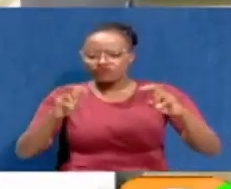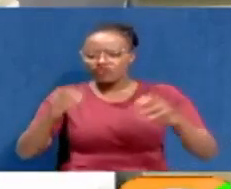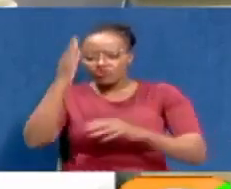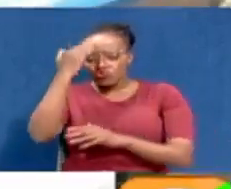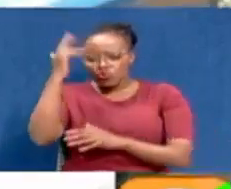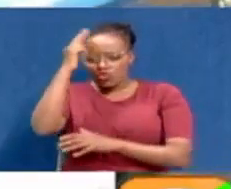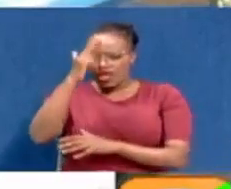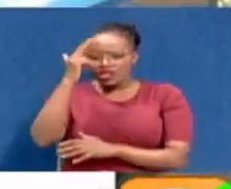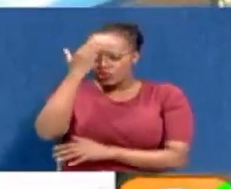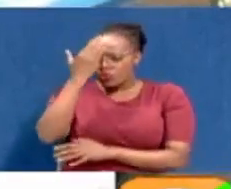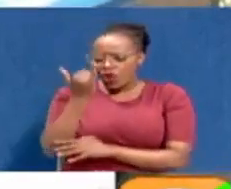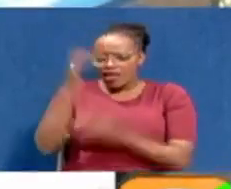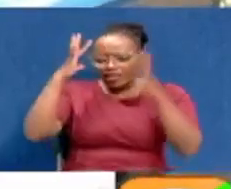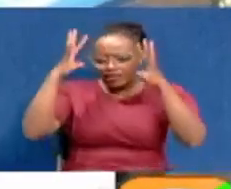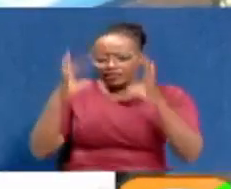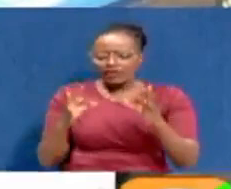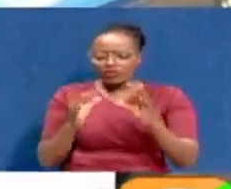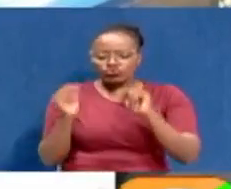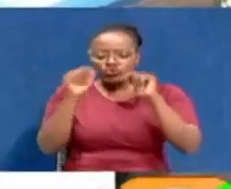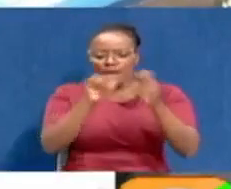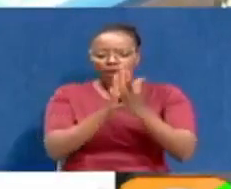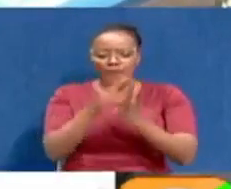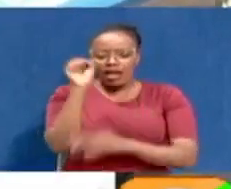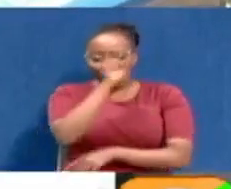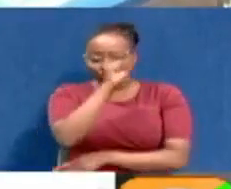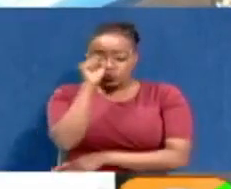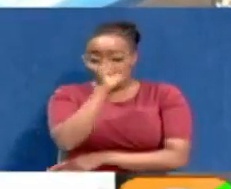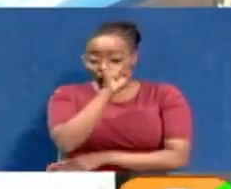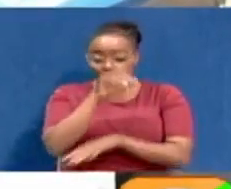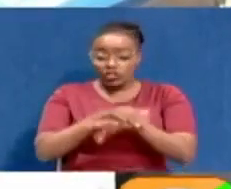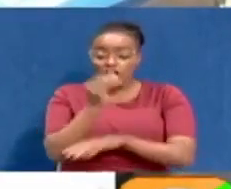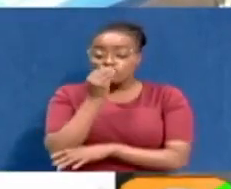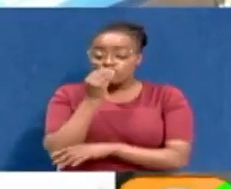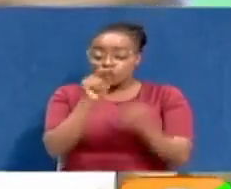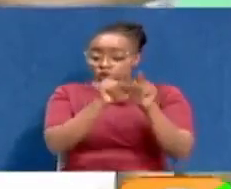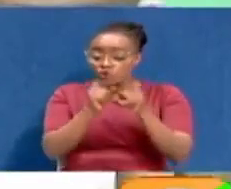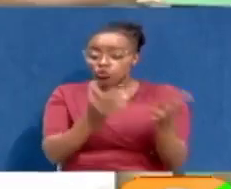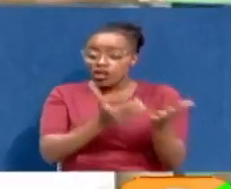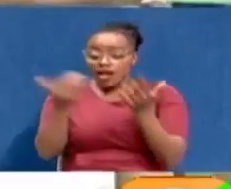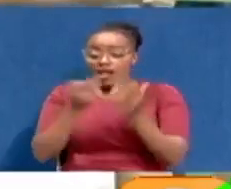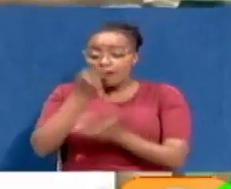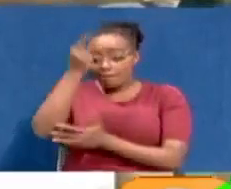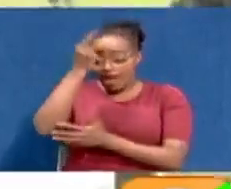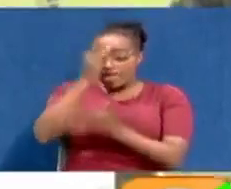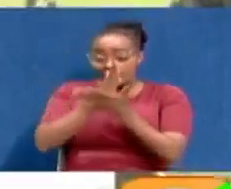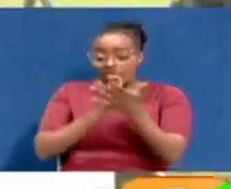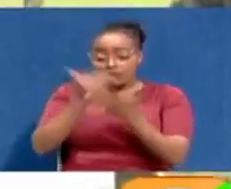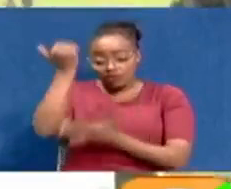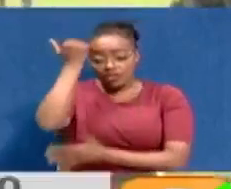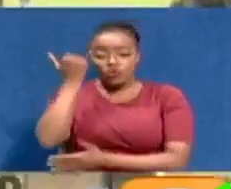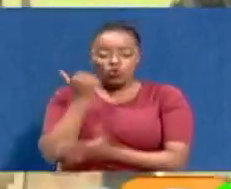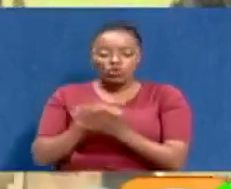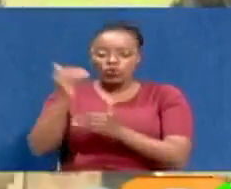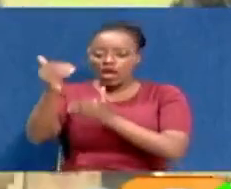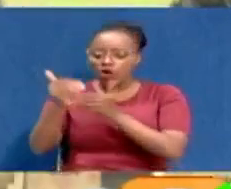sababu za kuwafanya kuambulia kwenye mapipa ili kupata chakula na hata kuwafungulia mashtaka baadhi ya wazazi. Tukawa